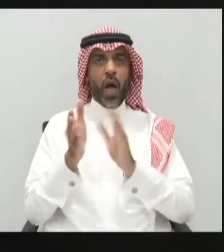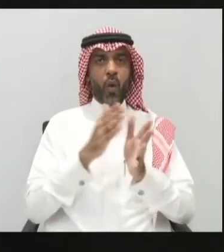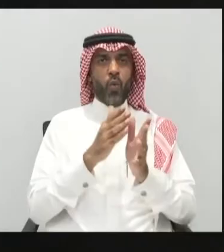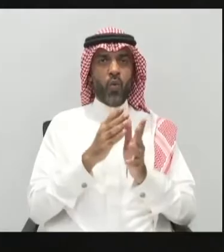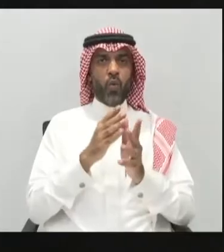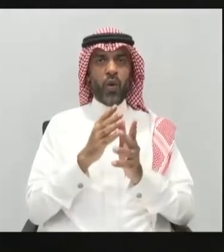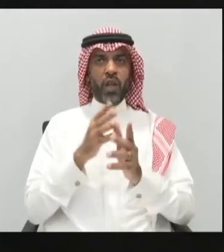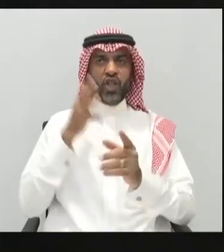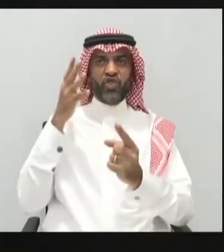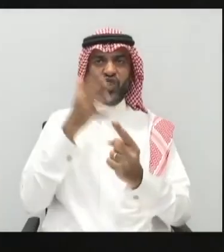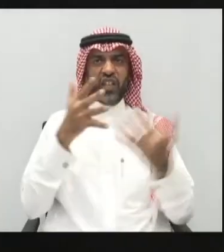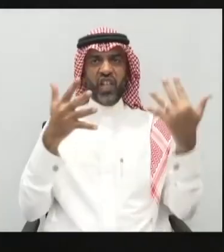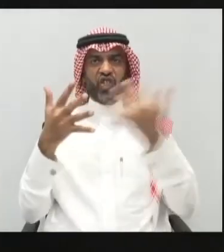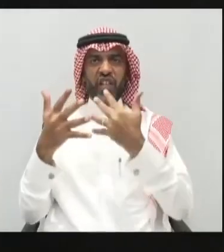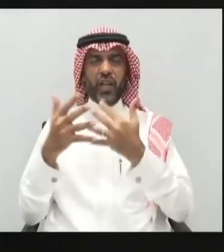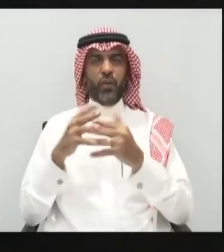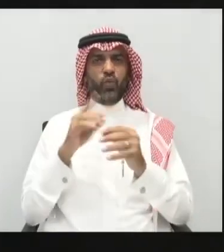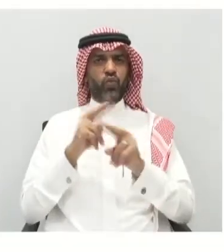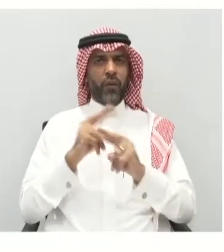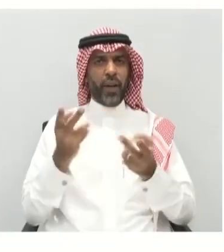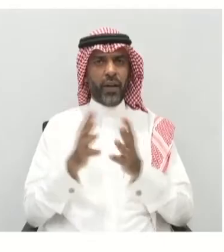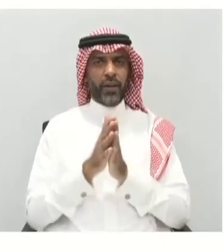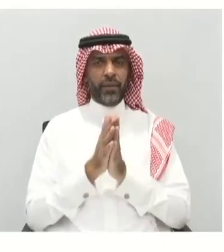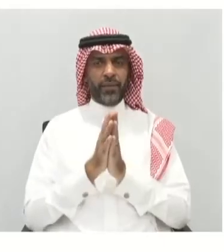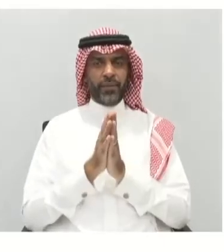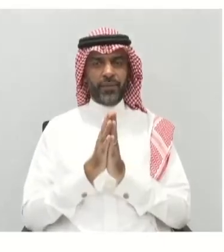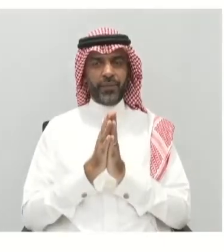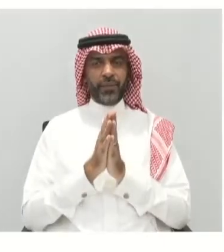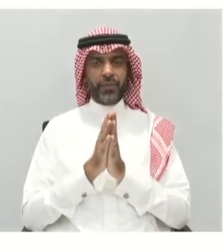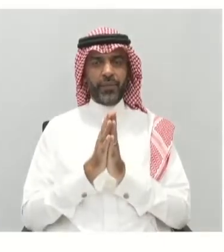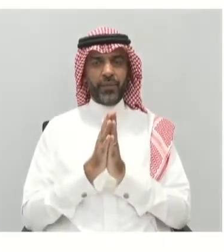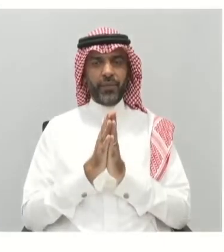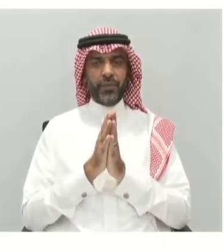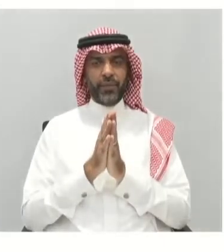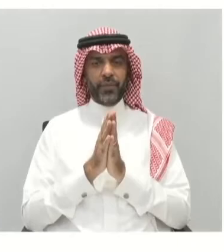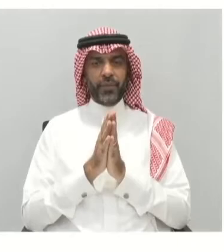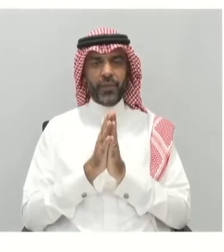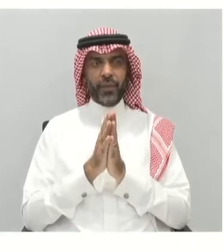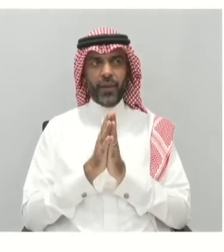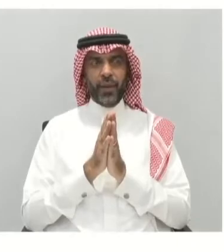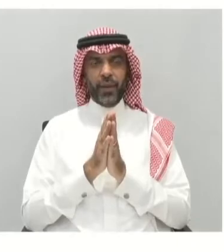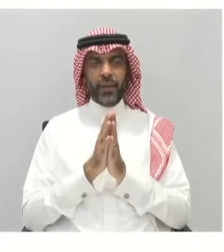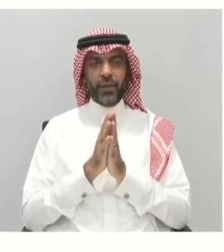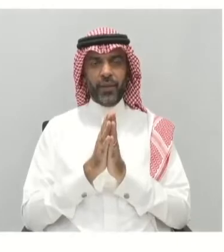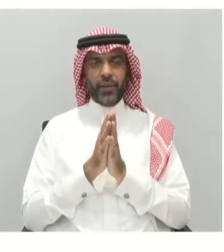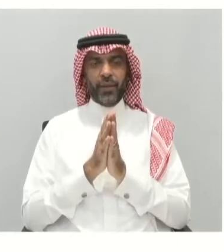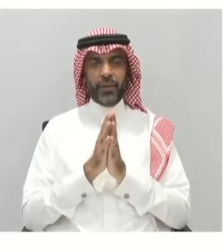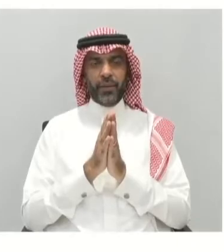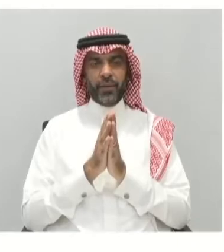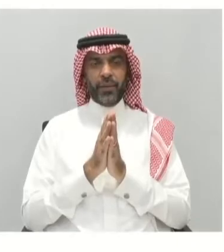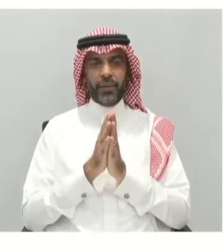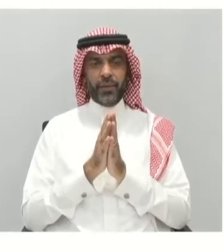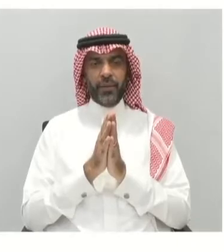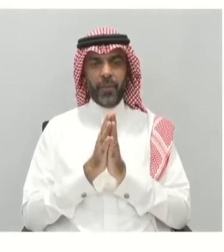رايكم تذكرون او لا طيب احاول احد افراد مجموعتي للدفاع عن موقفي والرد على